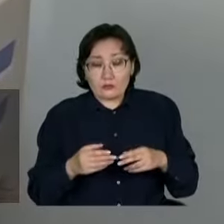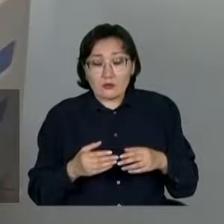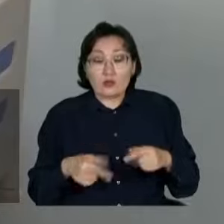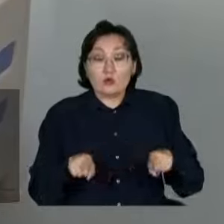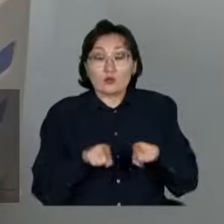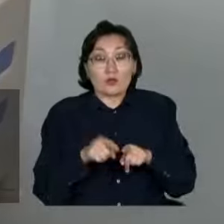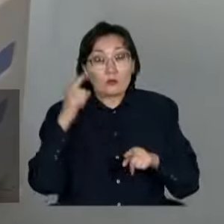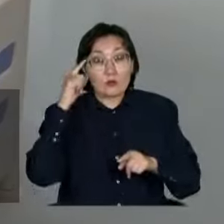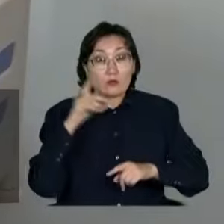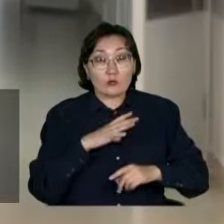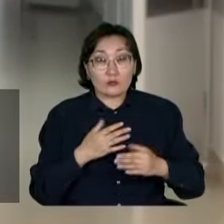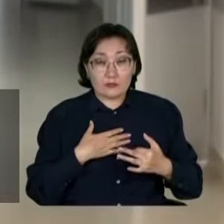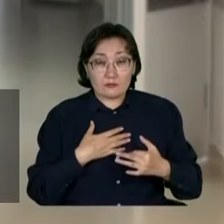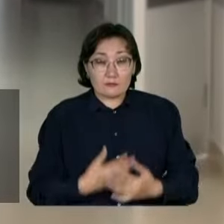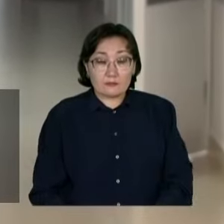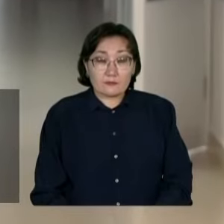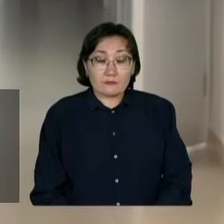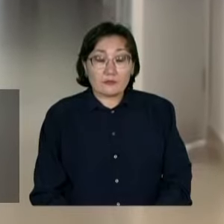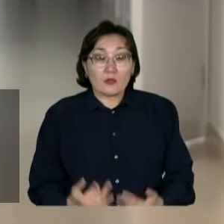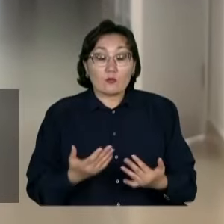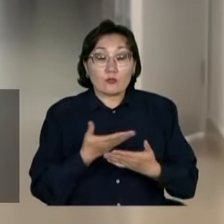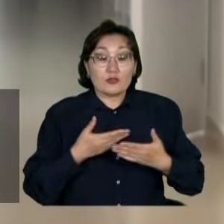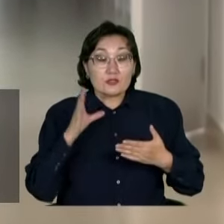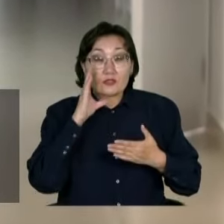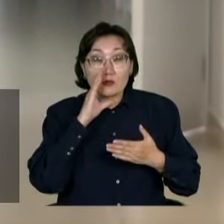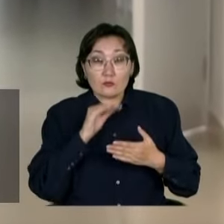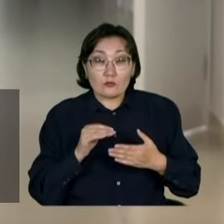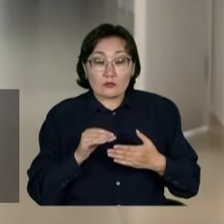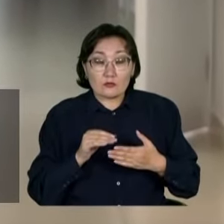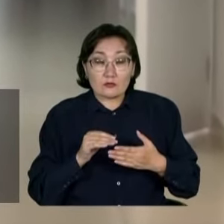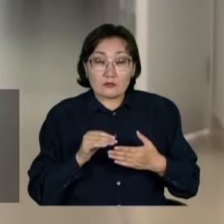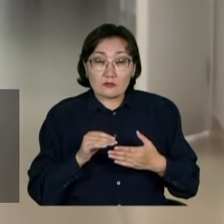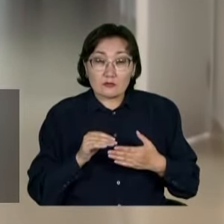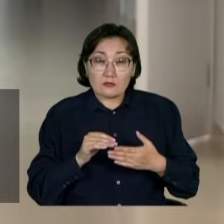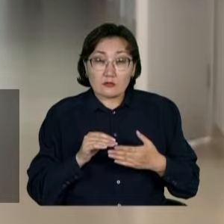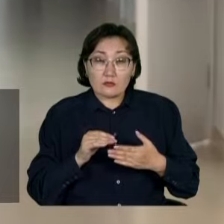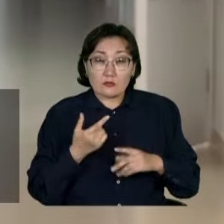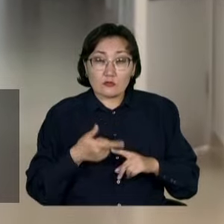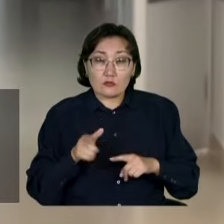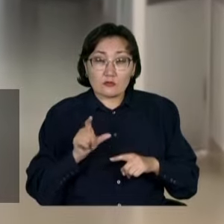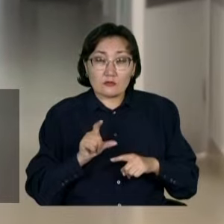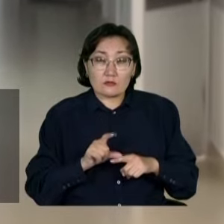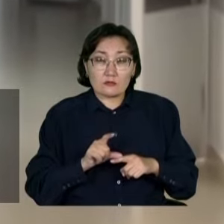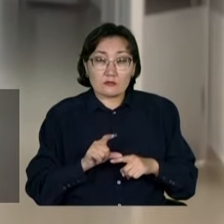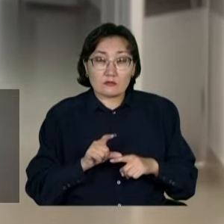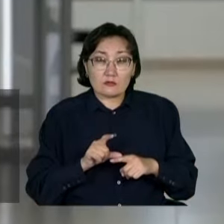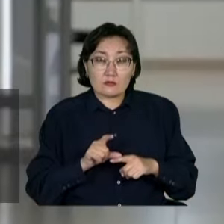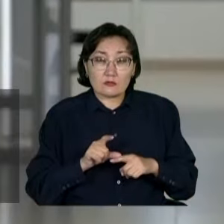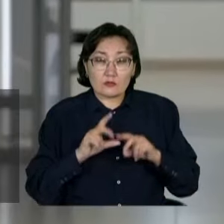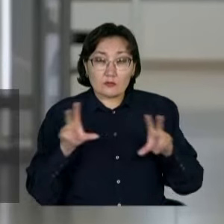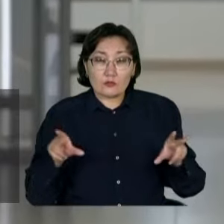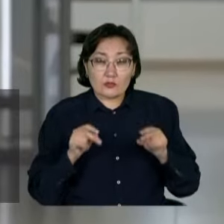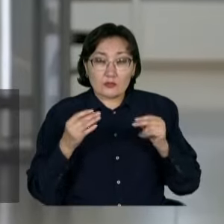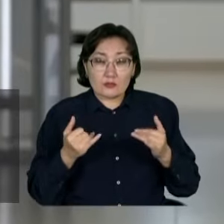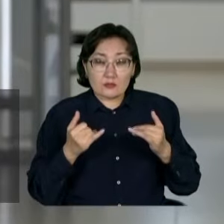екен деген ойда болды жаныммен. Біз үлгердік, аға, бұл кісіге өте жаңа шын айтқан кезде өте повезло.